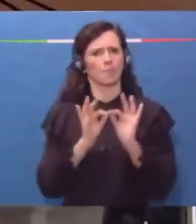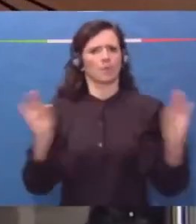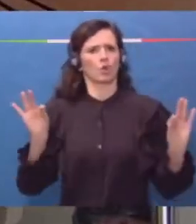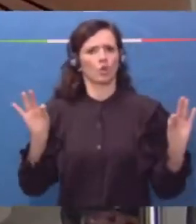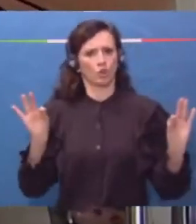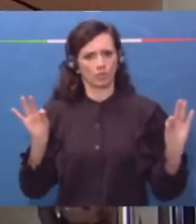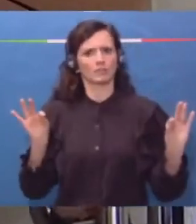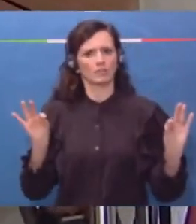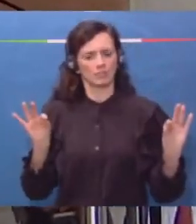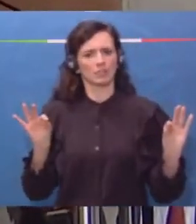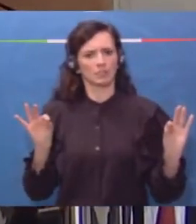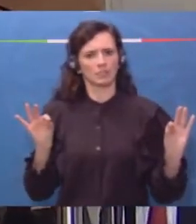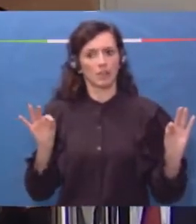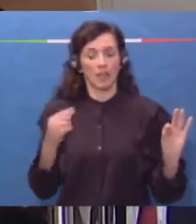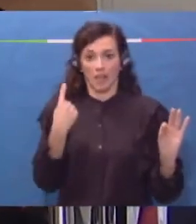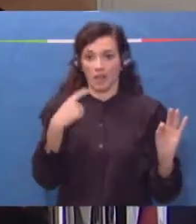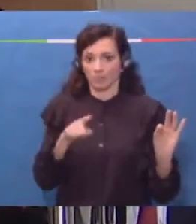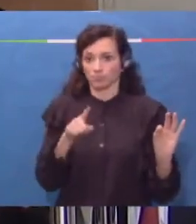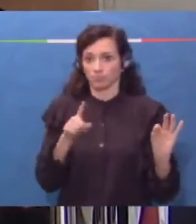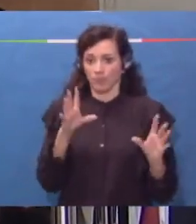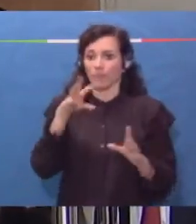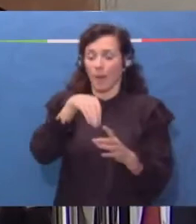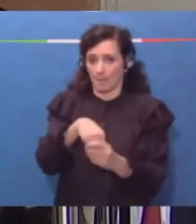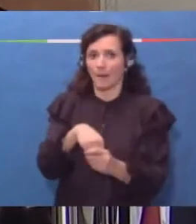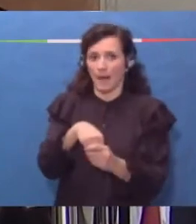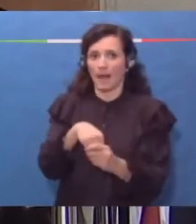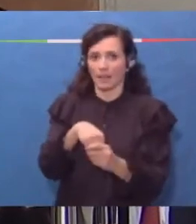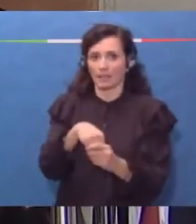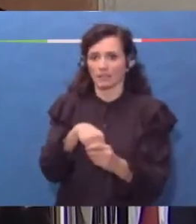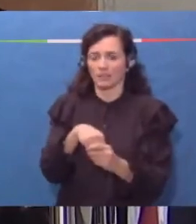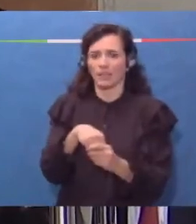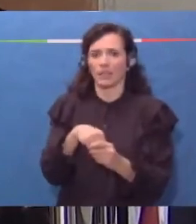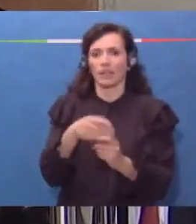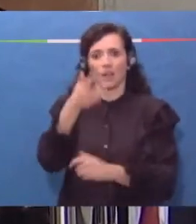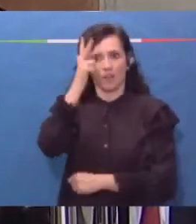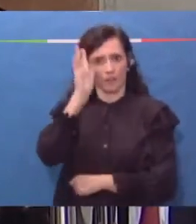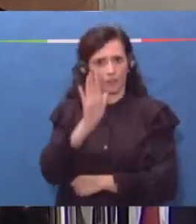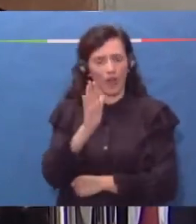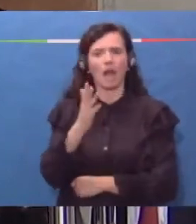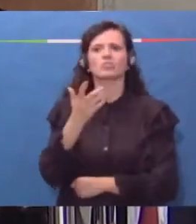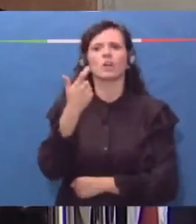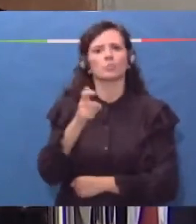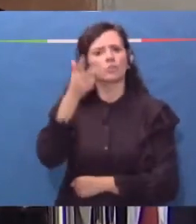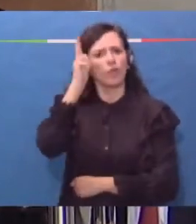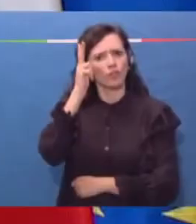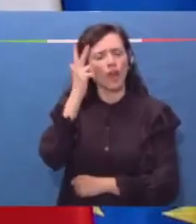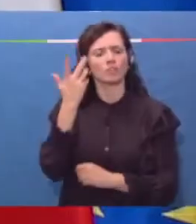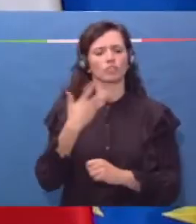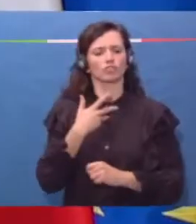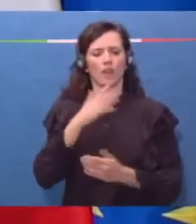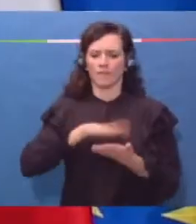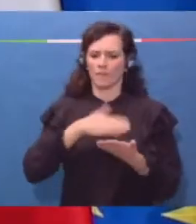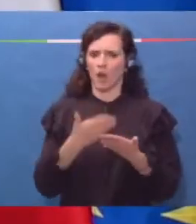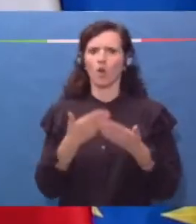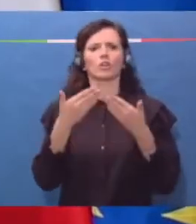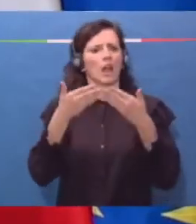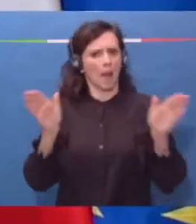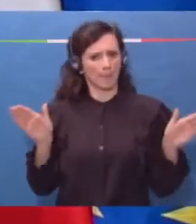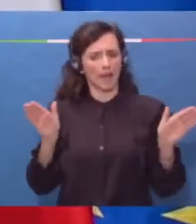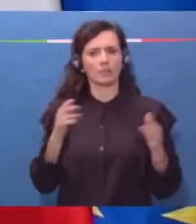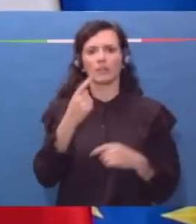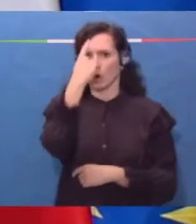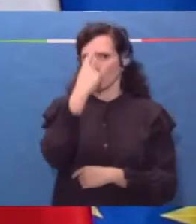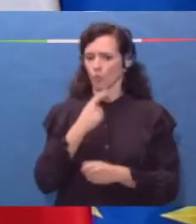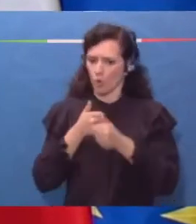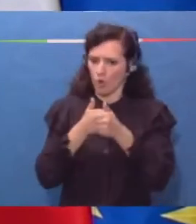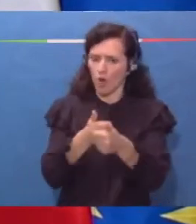questo è parte integrante di uno Stato aperto, con dei valori, che fa la sua parte. Quindi sono necessarie